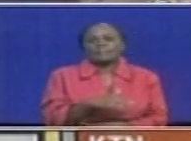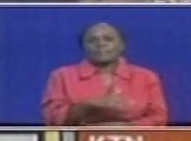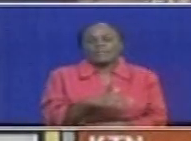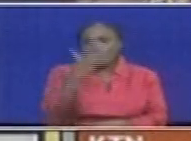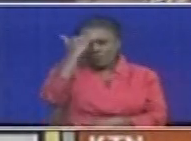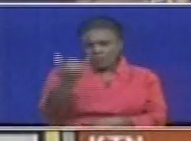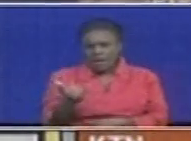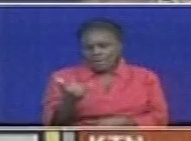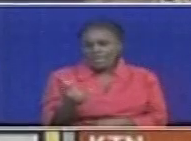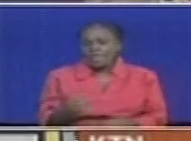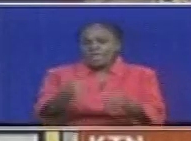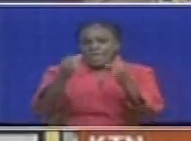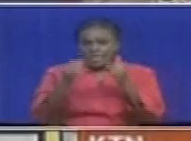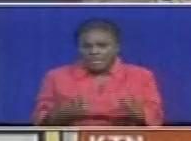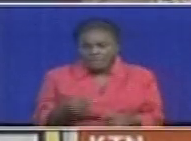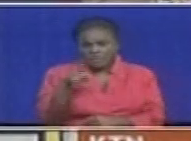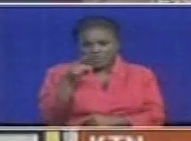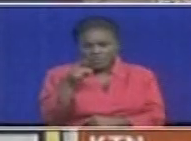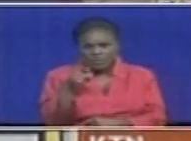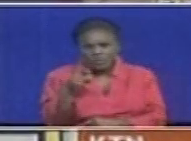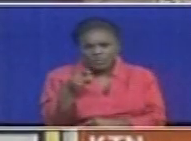kwa sababu yule ambaye